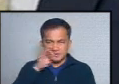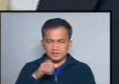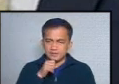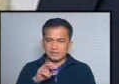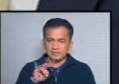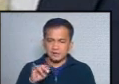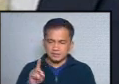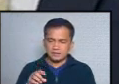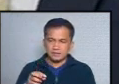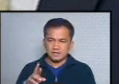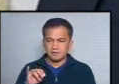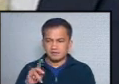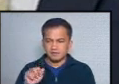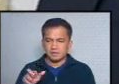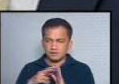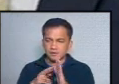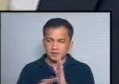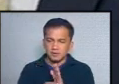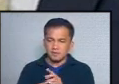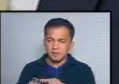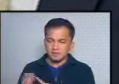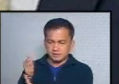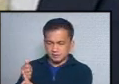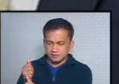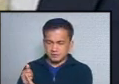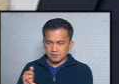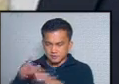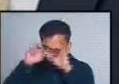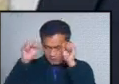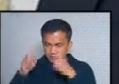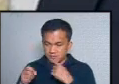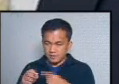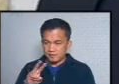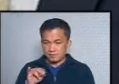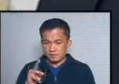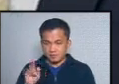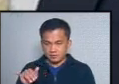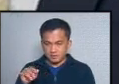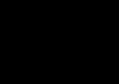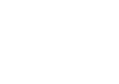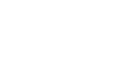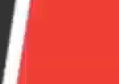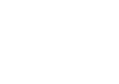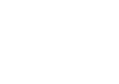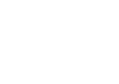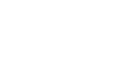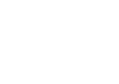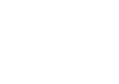Pero mismo ang Pangulo ang nagigiit ng validity nito sa Pangulo ng China.